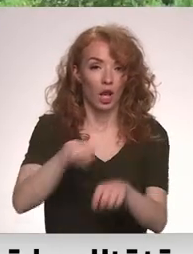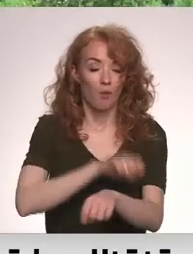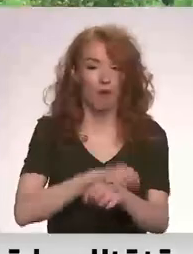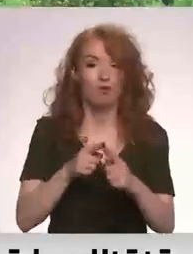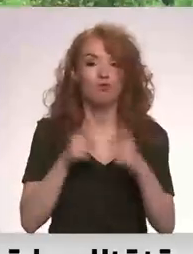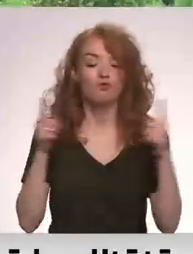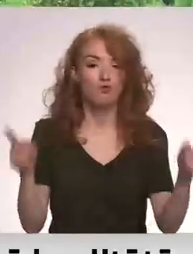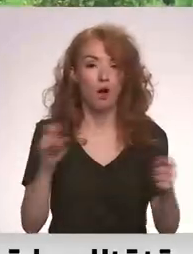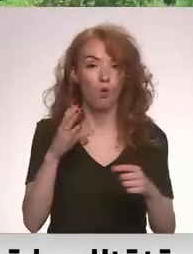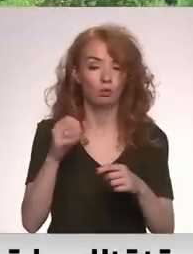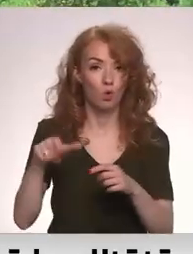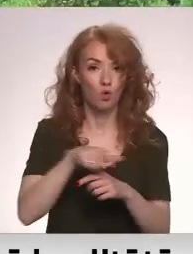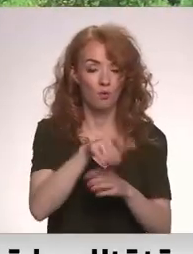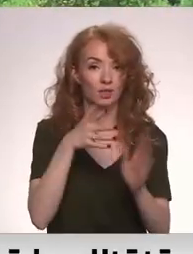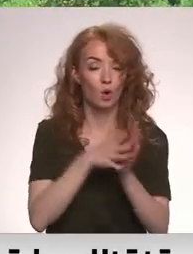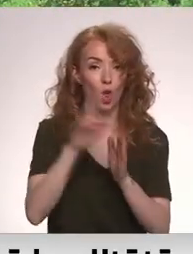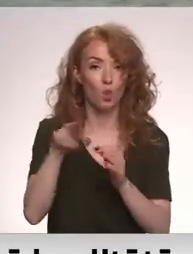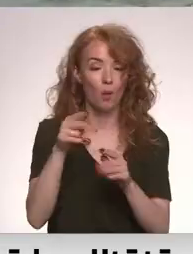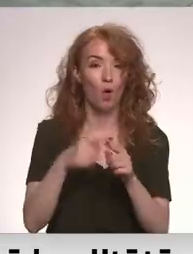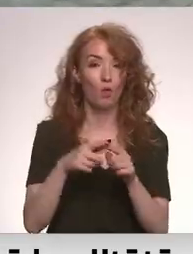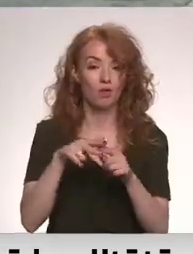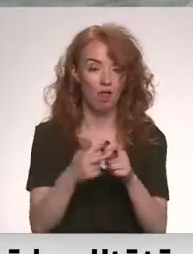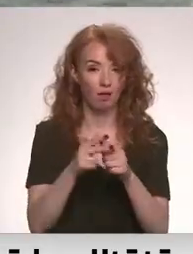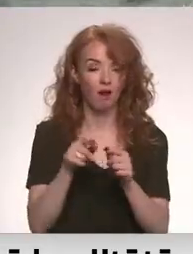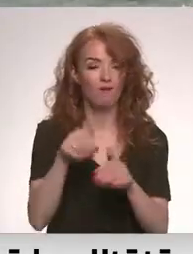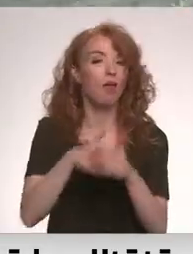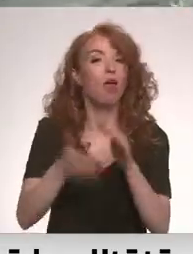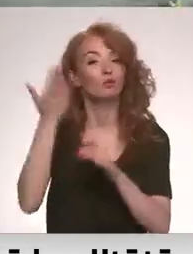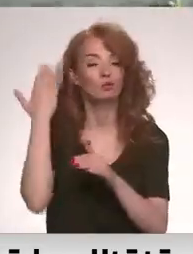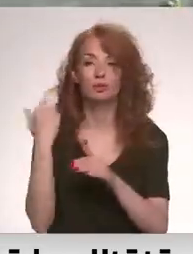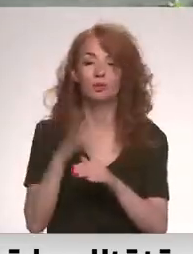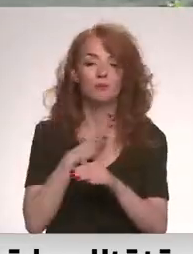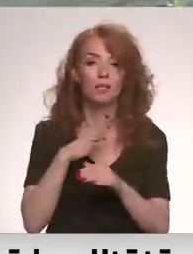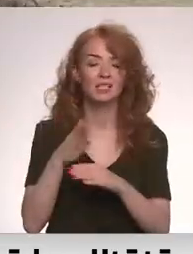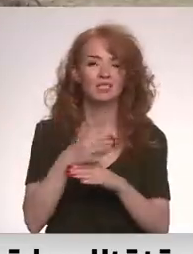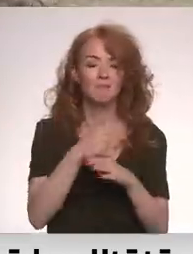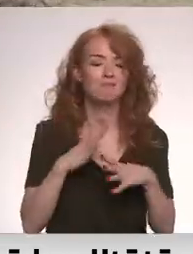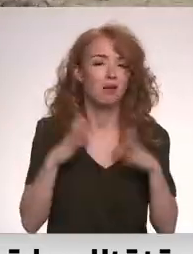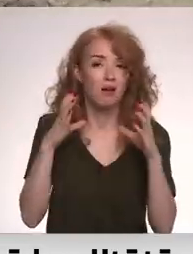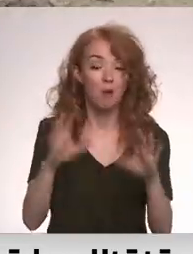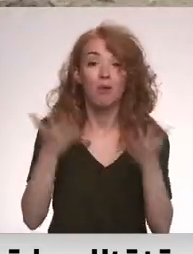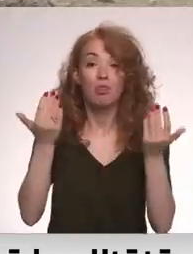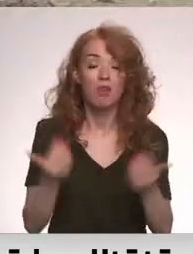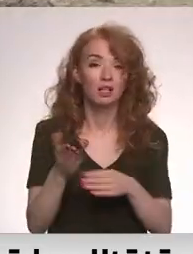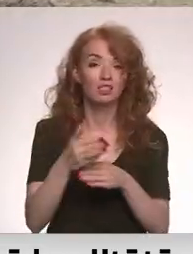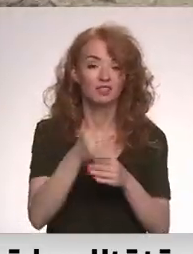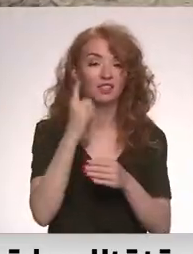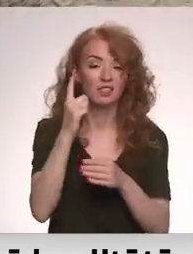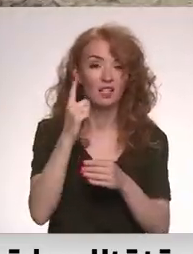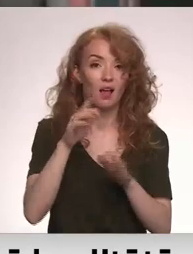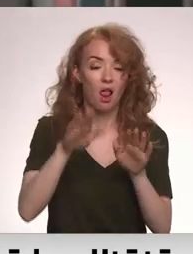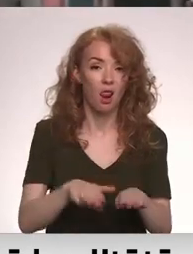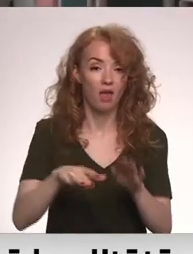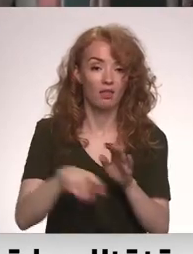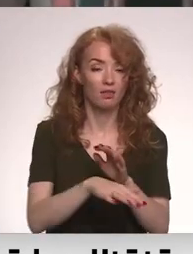garā Aucas upe, kas tek caur Dobeles un Jelgavas novadiem, vēsturiski esot bijusi zivīm bagāta, bet tagad zivis esot tikai